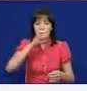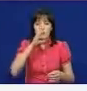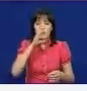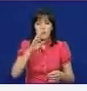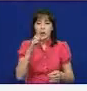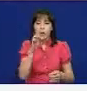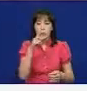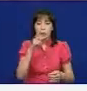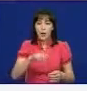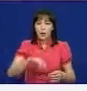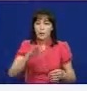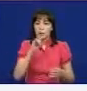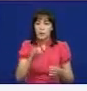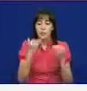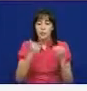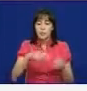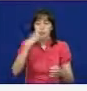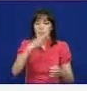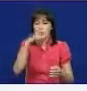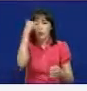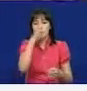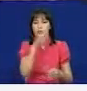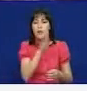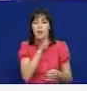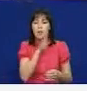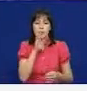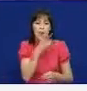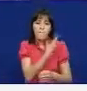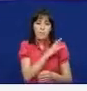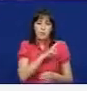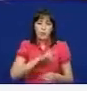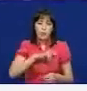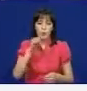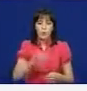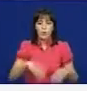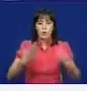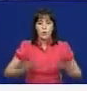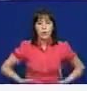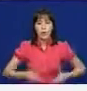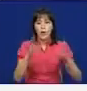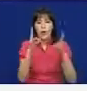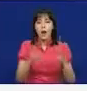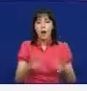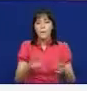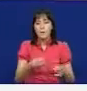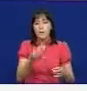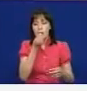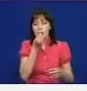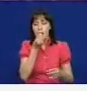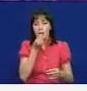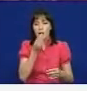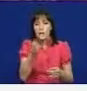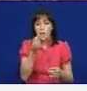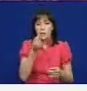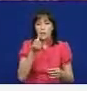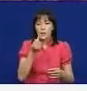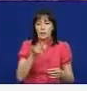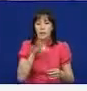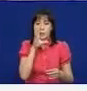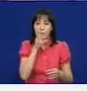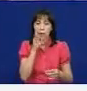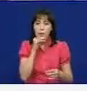балгердің қатыгездігі. 20 жасар жасана перзентінен айырылған, өміріне қауіп төнген. Жерік асын бәсеңдетемін деп ит табағынан